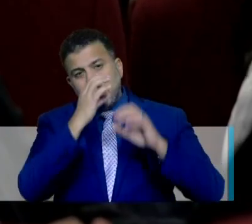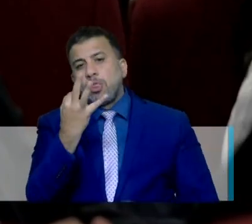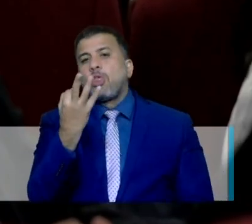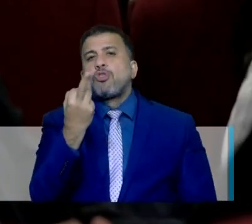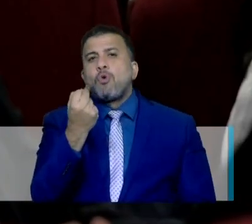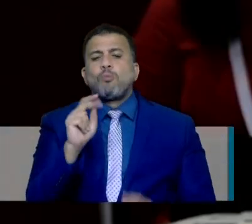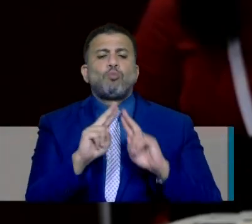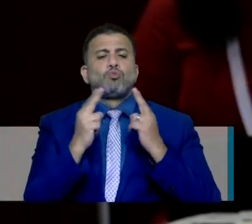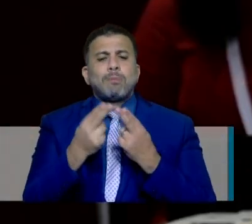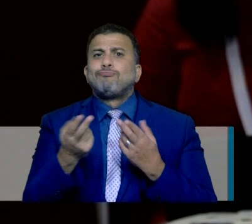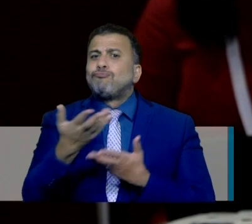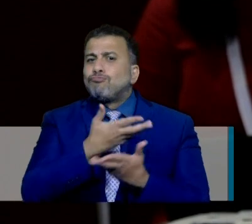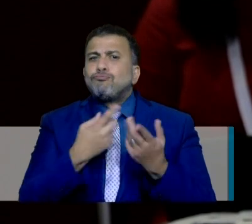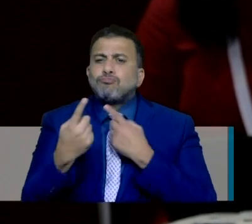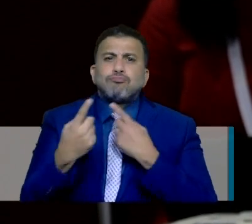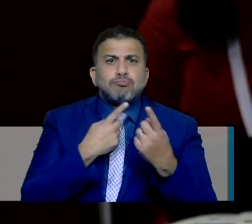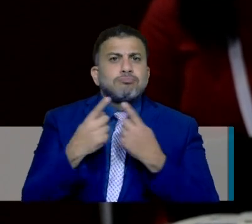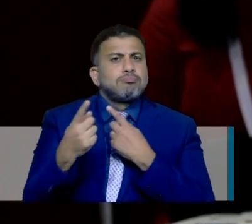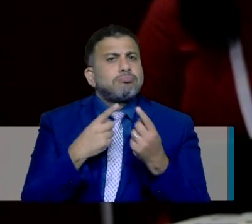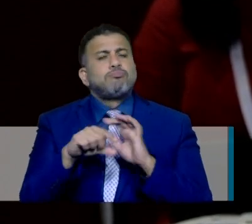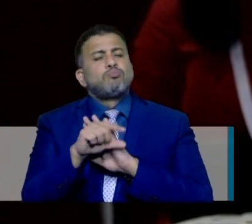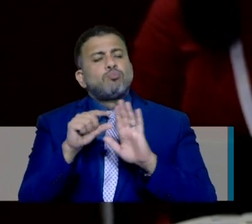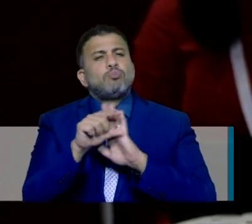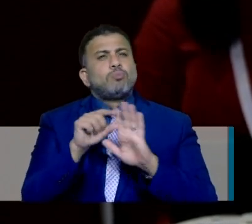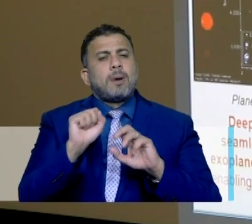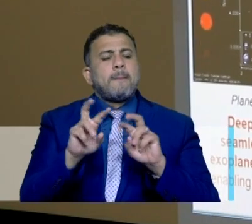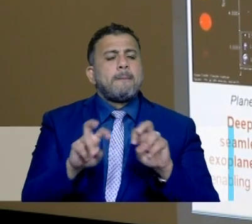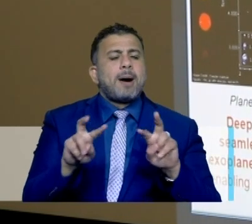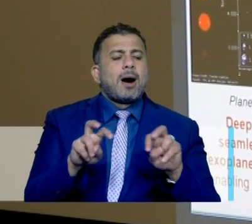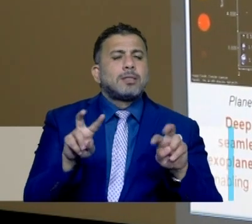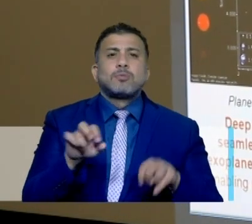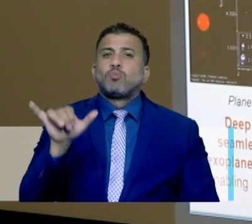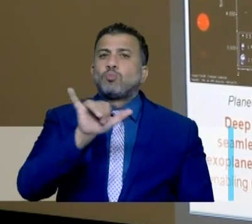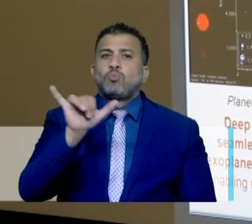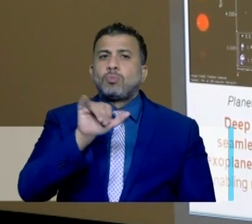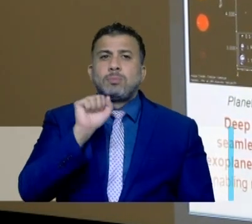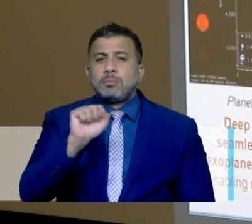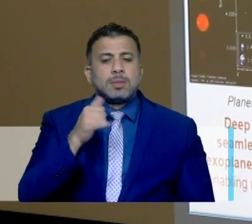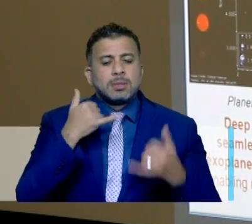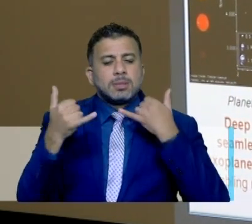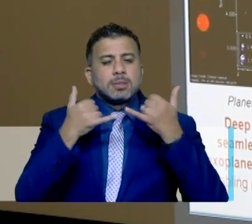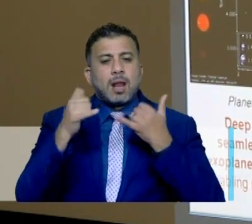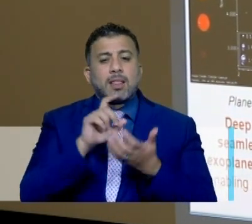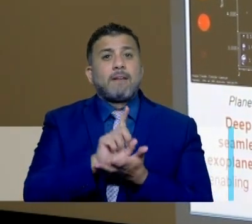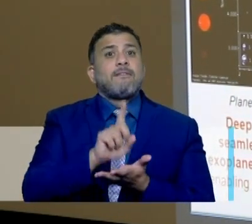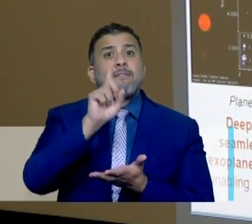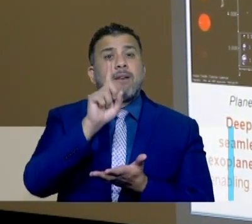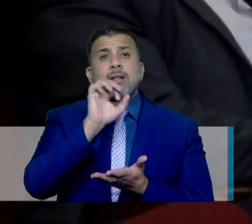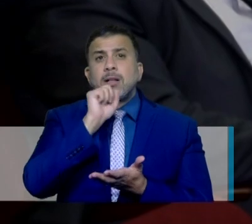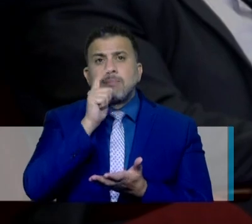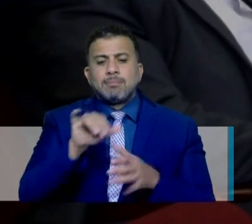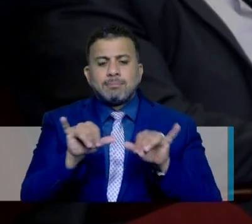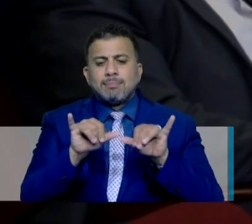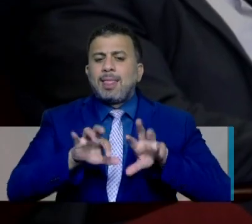ثلاثه ايام ويناقش مجموعه من الموضوعات البحثيه المهمه في مجال الاتصالات الفضائيه كتطبيقات